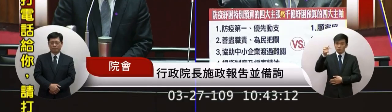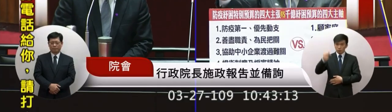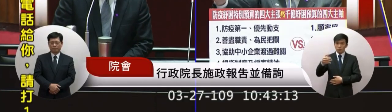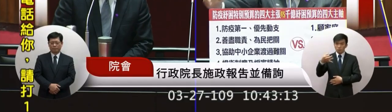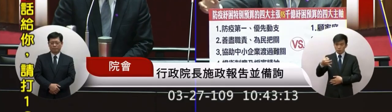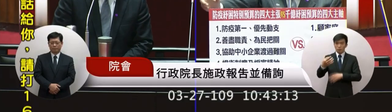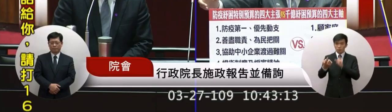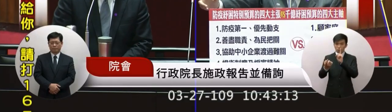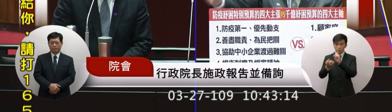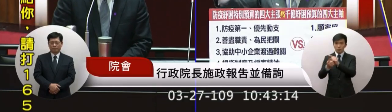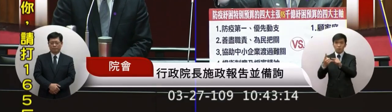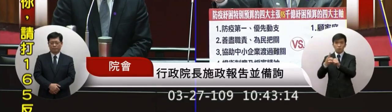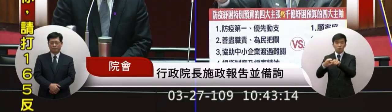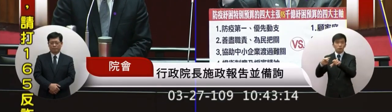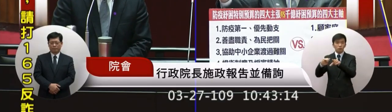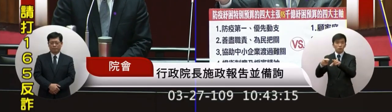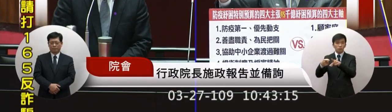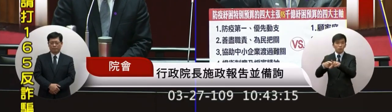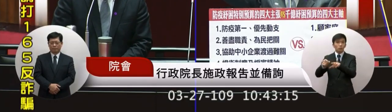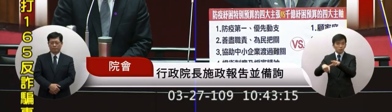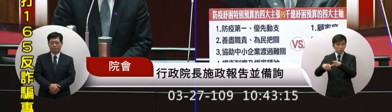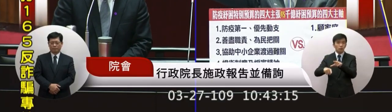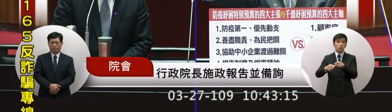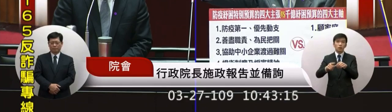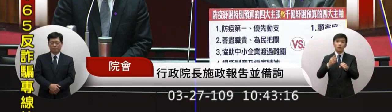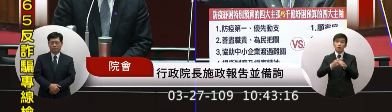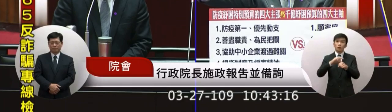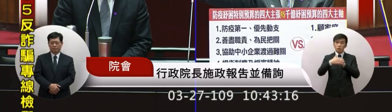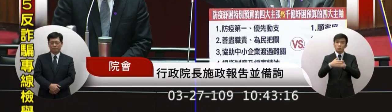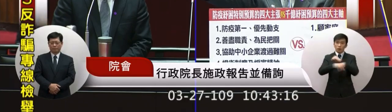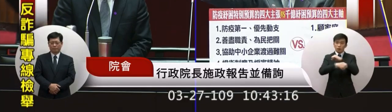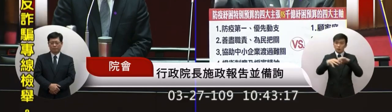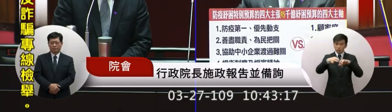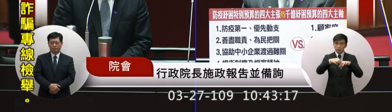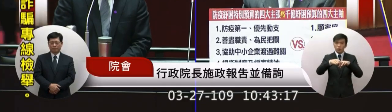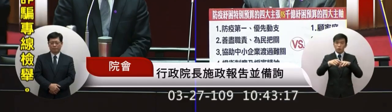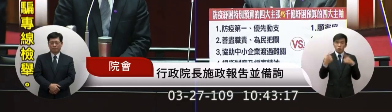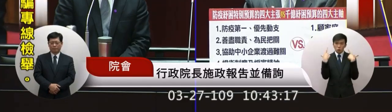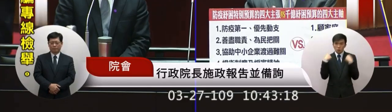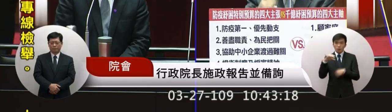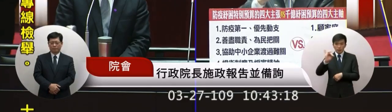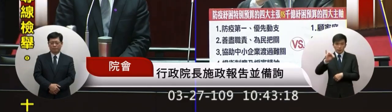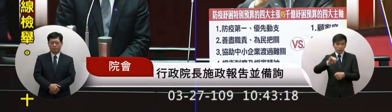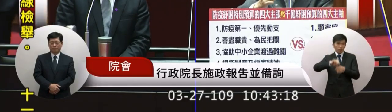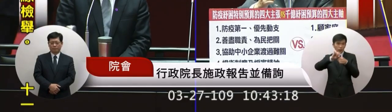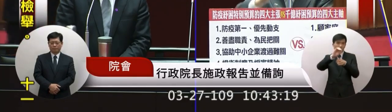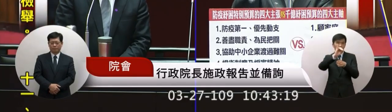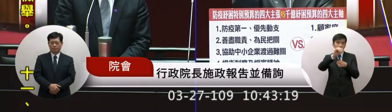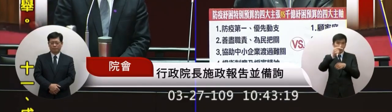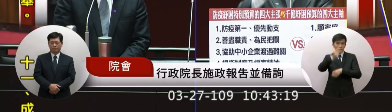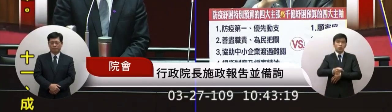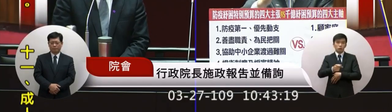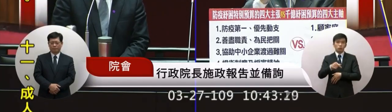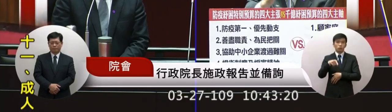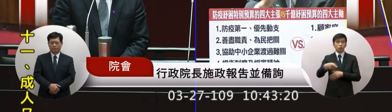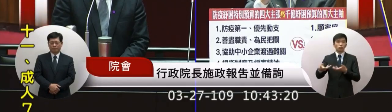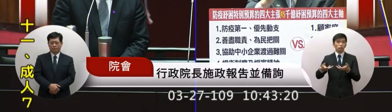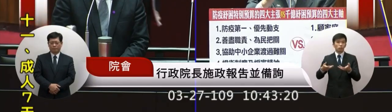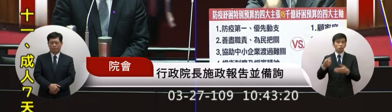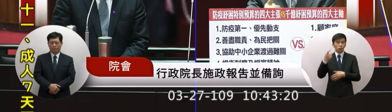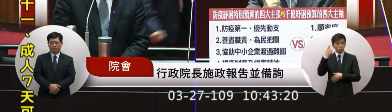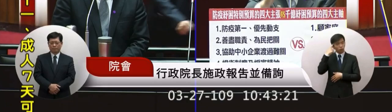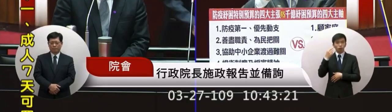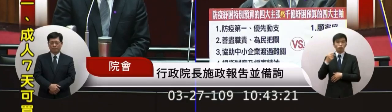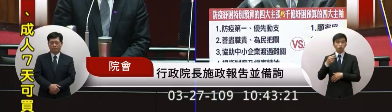咱对中小信保基金的捐助一百亿，会当比一千亿的保证，这个部分啊，